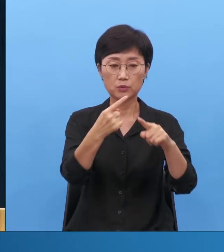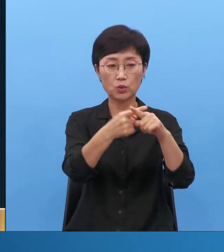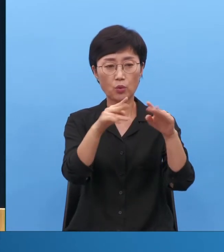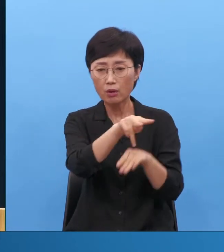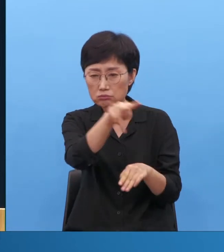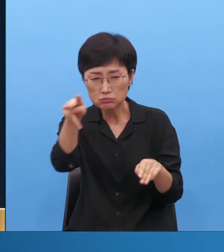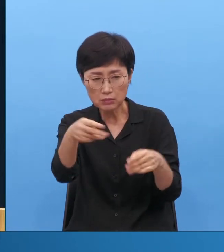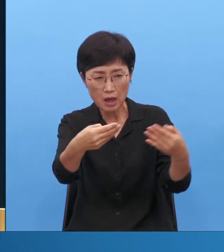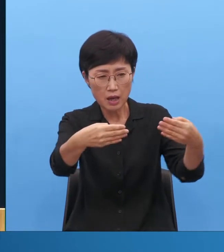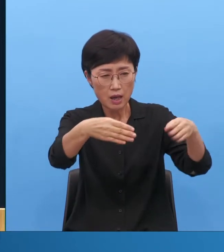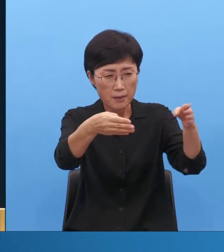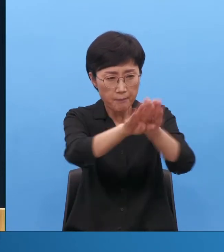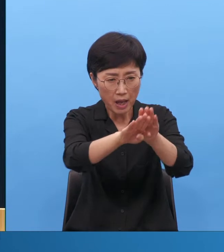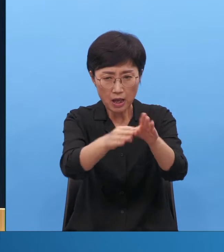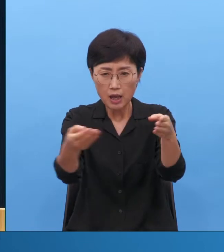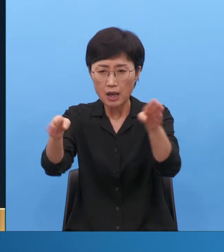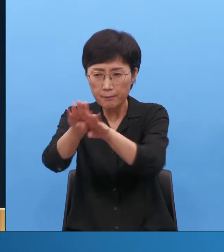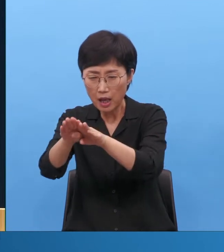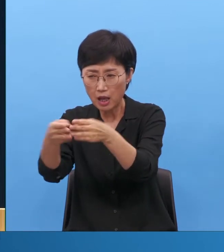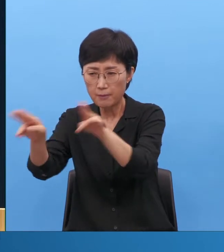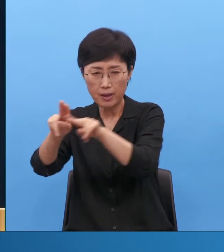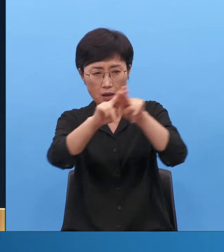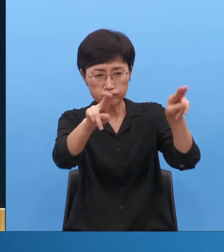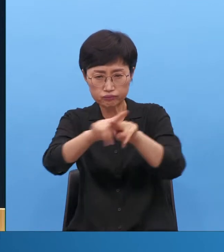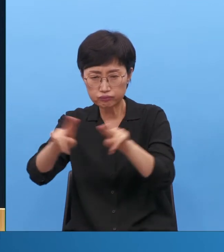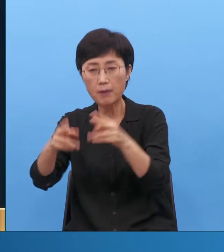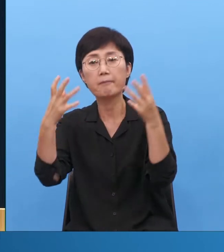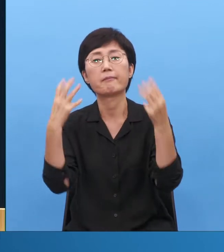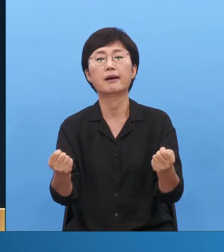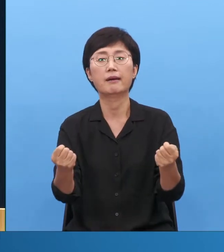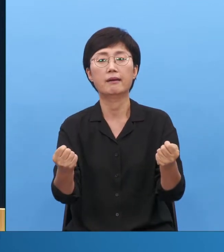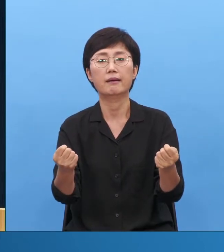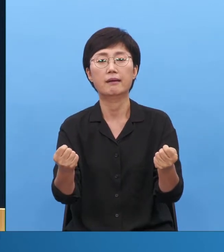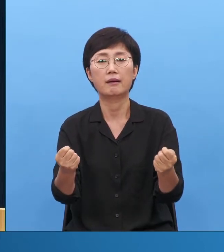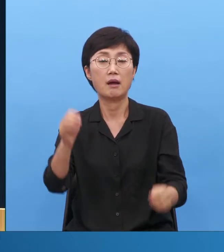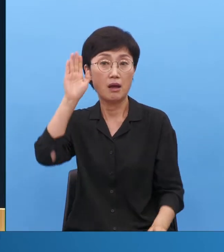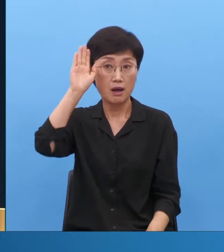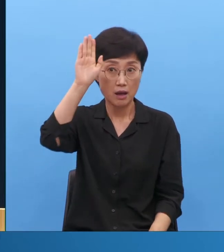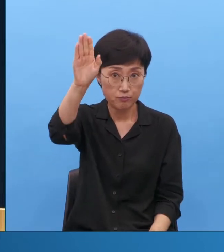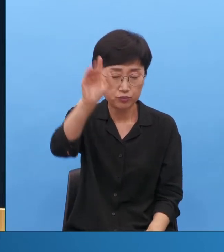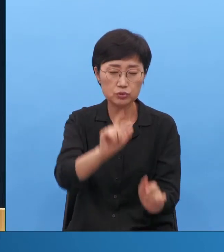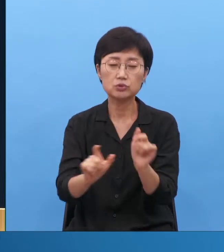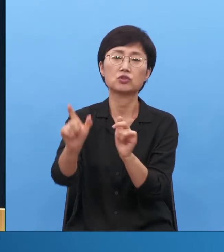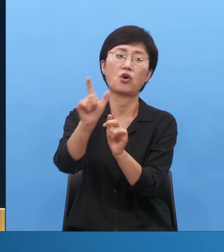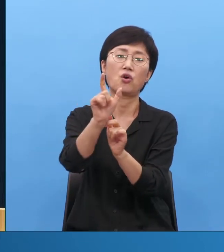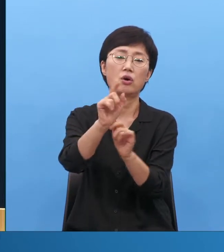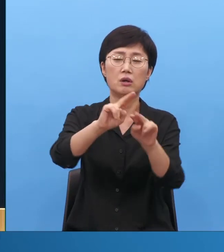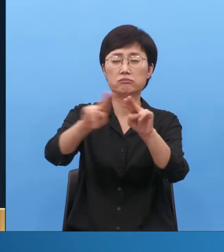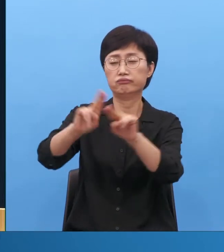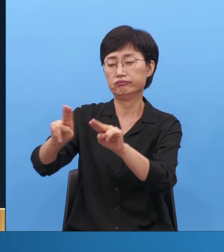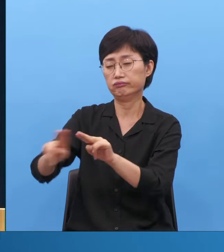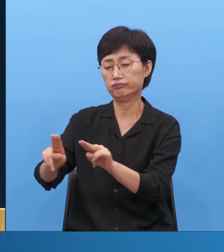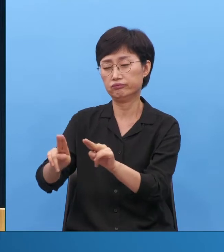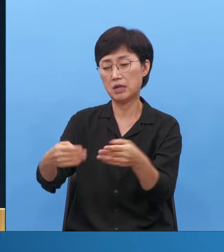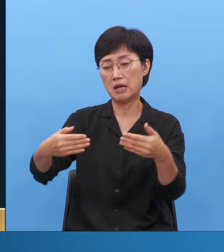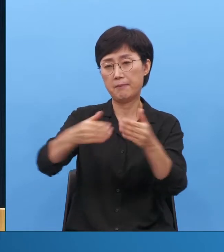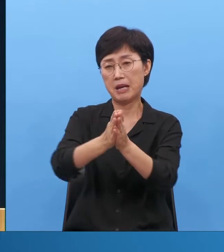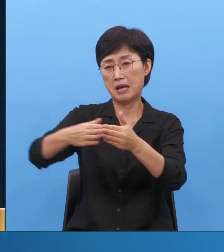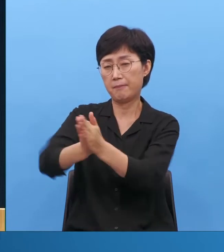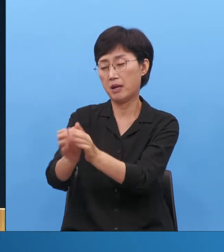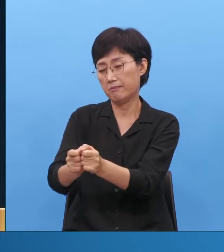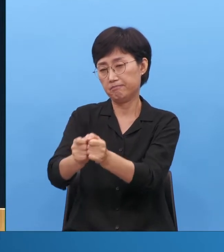많습니다. Today, even today, there are so many churches closing their 앞으로 doors. 문 닫을 교회 너무 많습니다. And there are also many churches that will